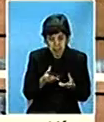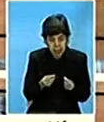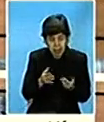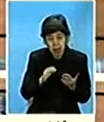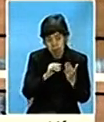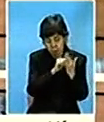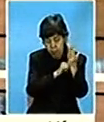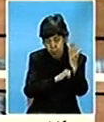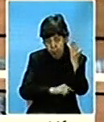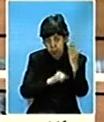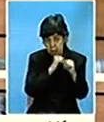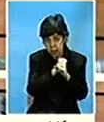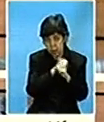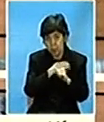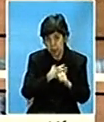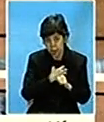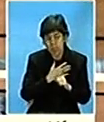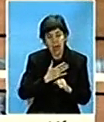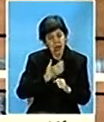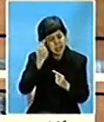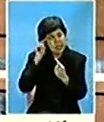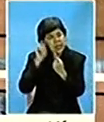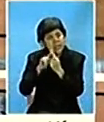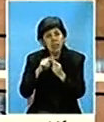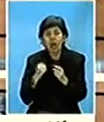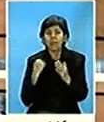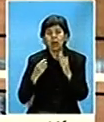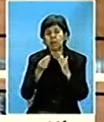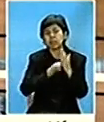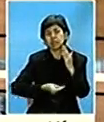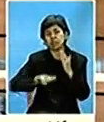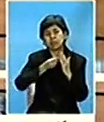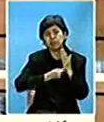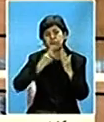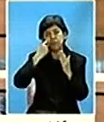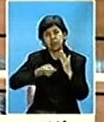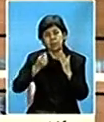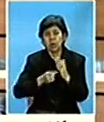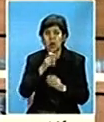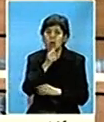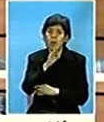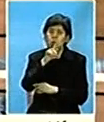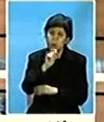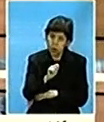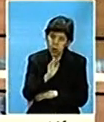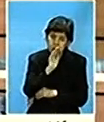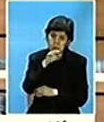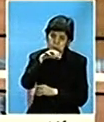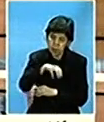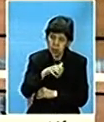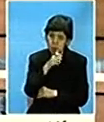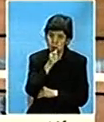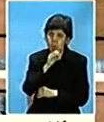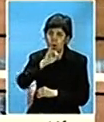เราไปมุ่งหวังแต่กระจายอำนาจให้แก่ท้องถิ่นอบต.เทศบาลอบ